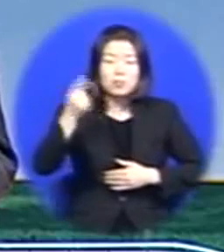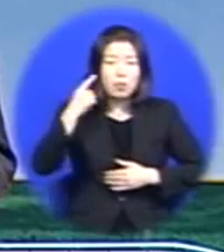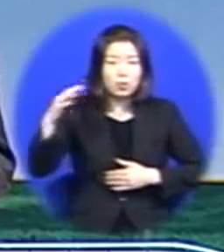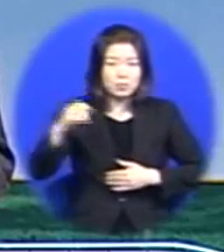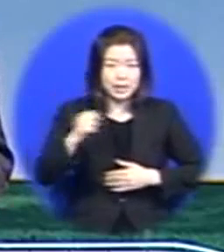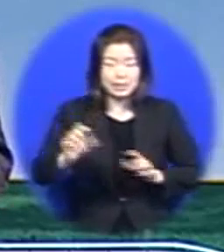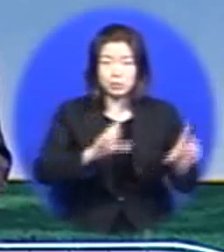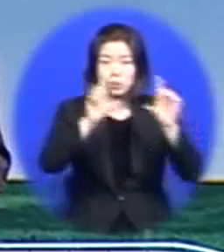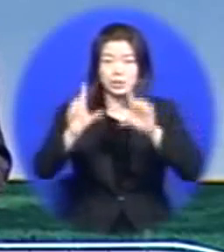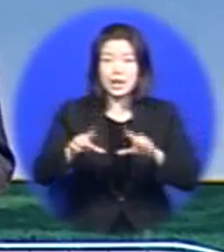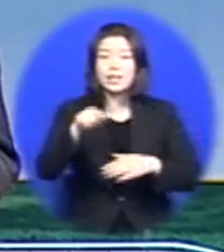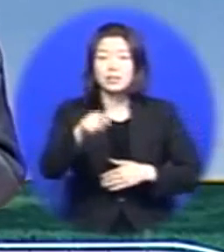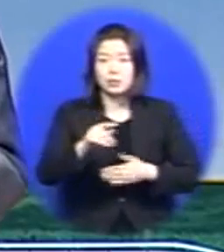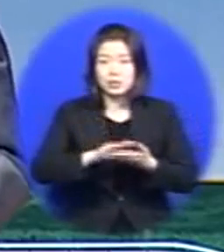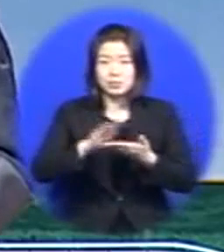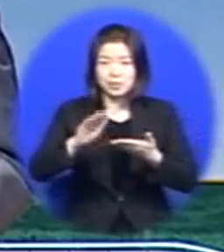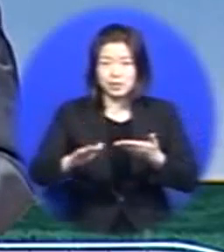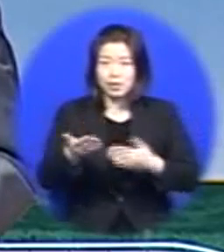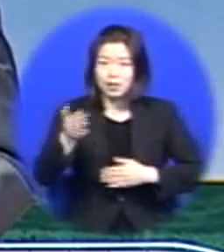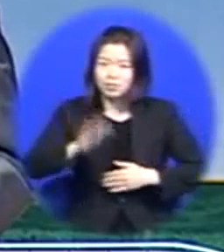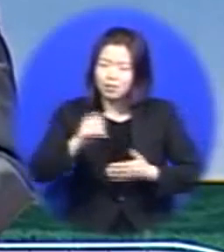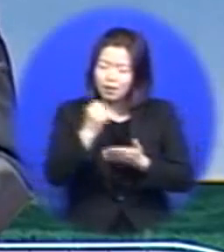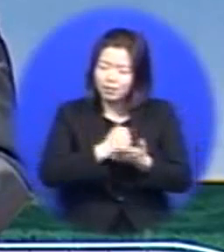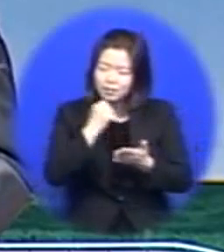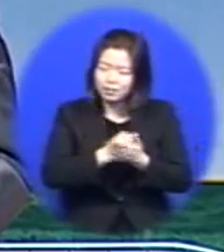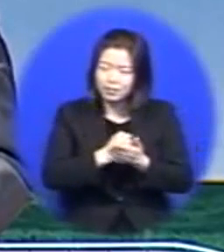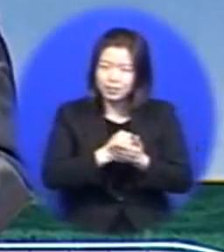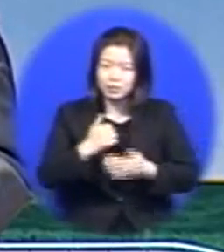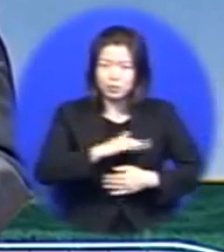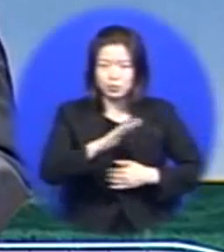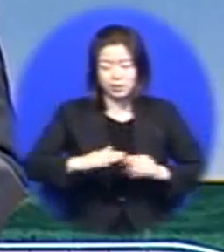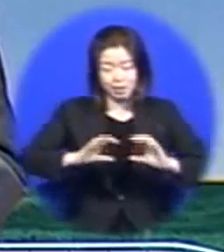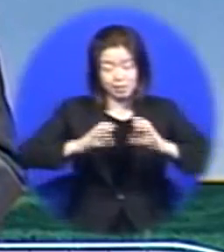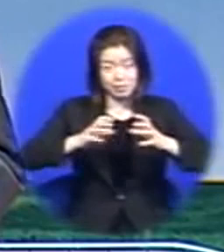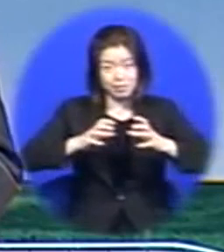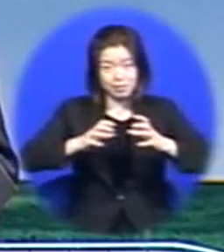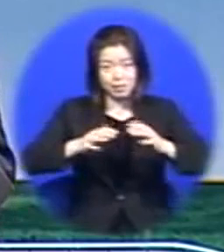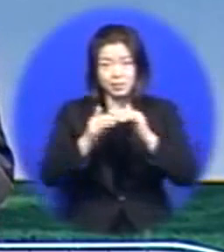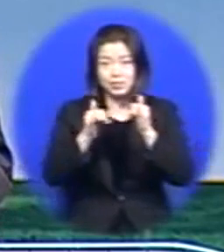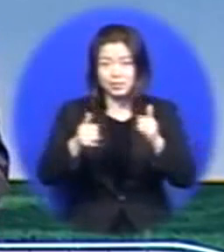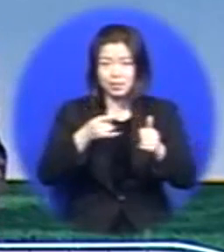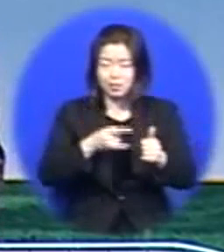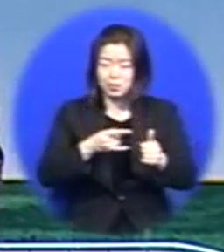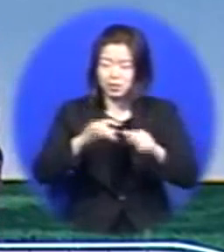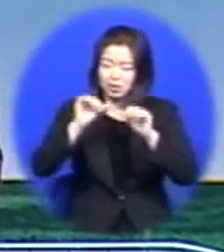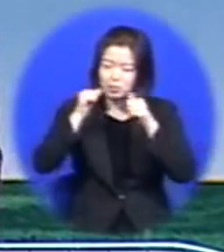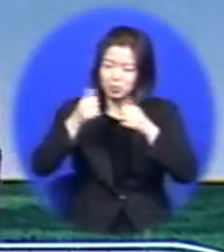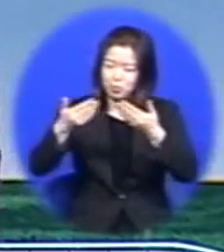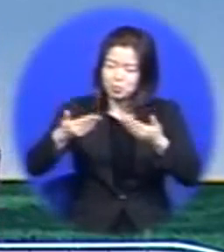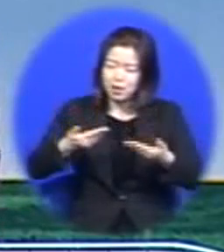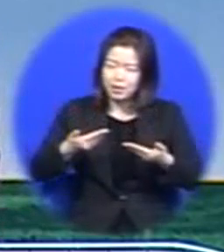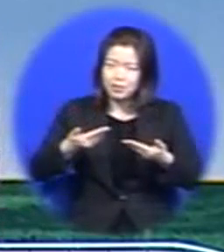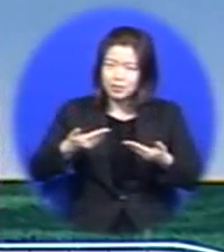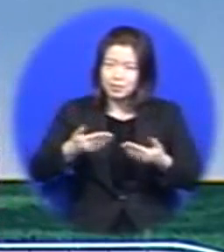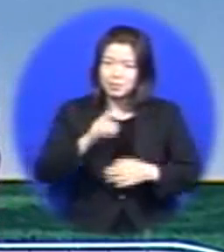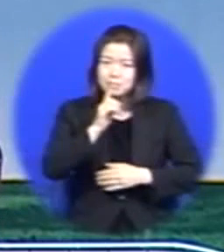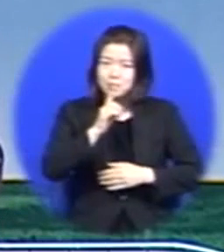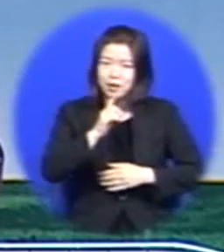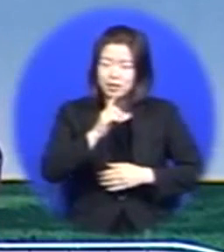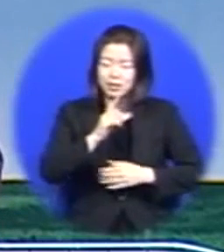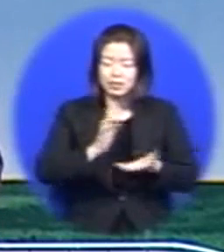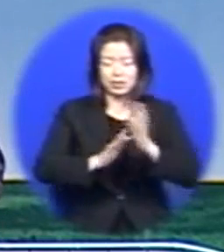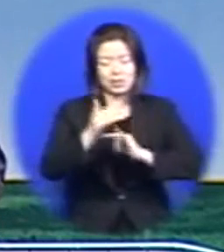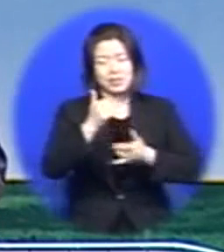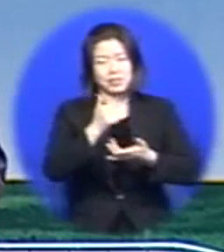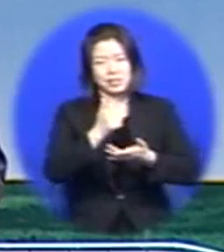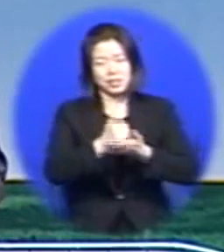것입니다. 그런데 안타깝게도 우리가 세상 사람들에게 조롱받는 이야기가 예수 믿는